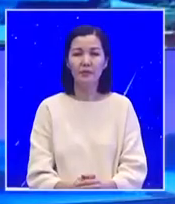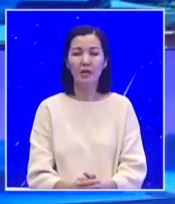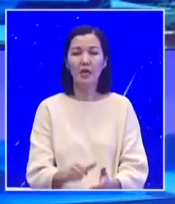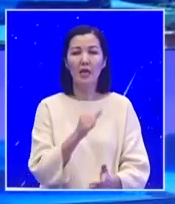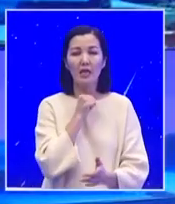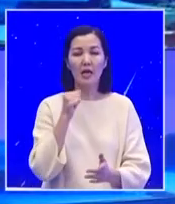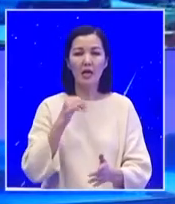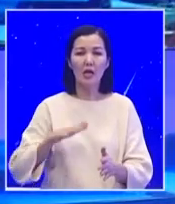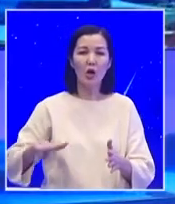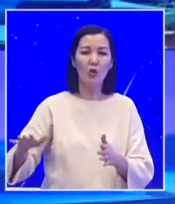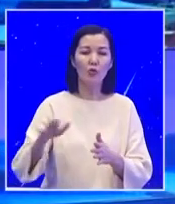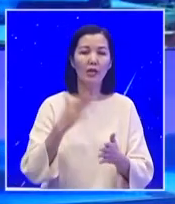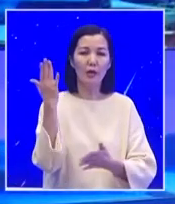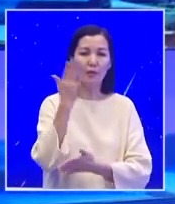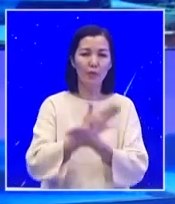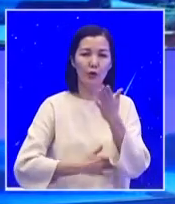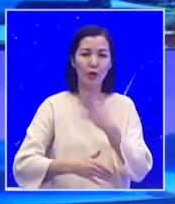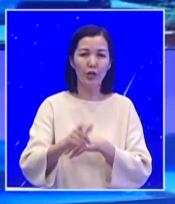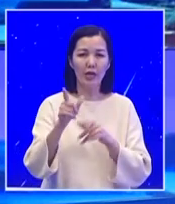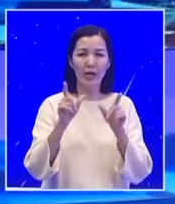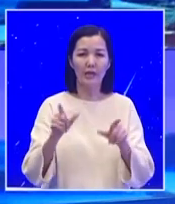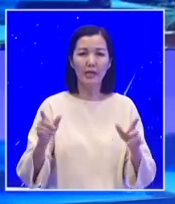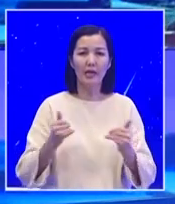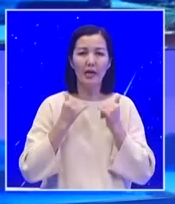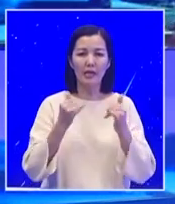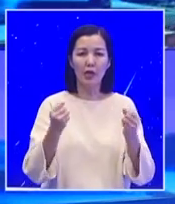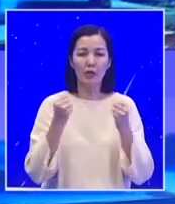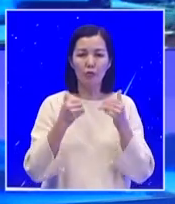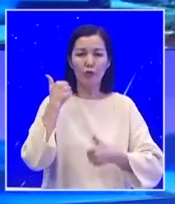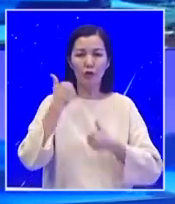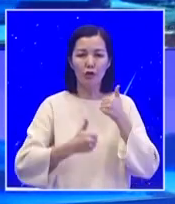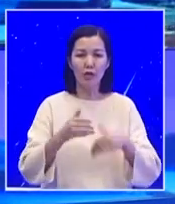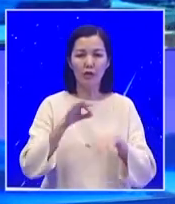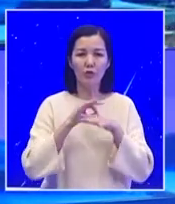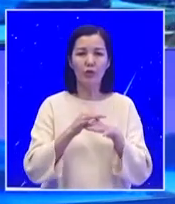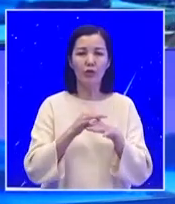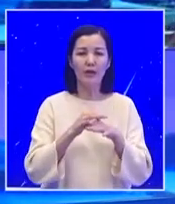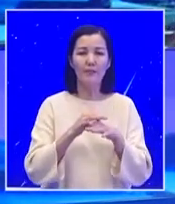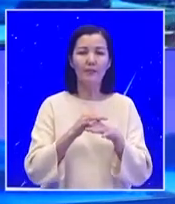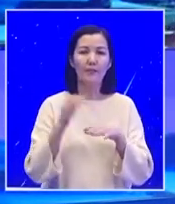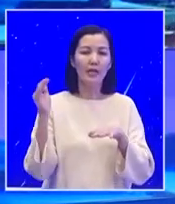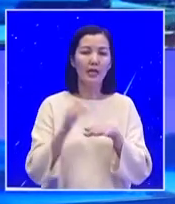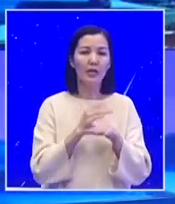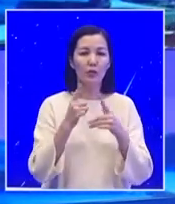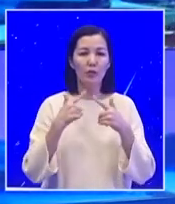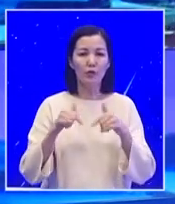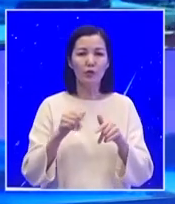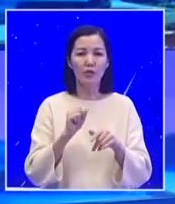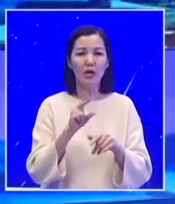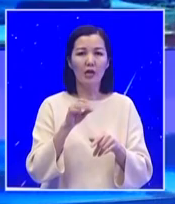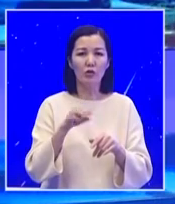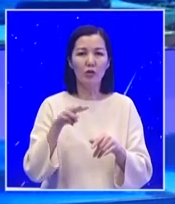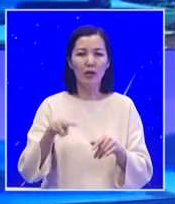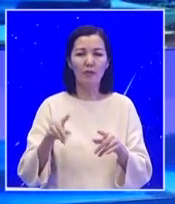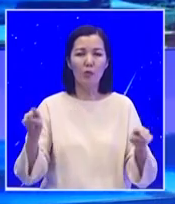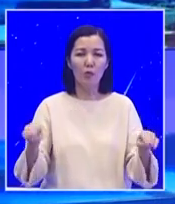Спорт саласынан мүмкіндіктері кем, бірақ құқықтары тең. Талғар ауданында мүгедек жандар арасында спорттық жарыс өтті. Игі сұйтқысы